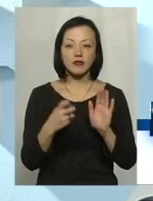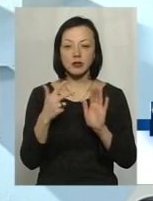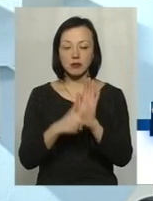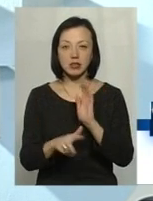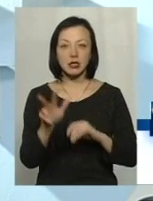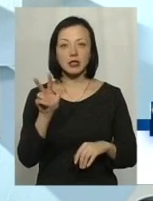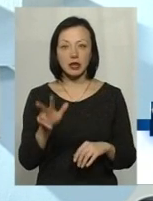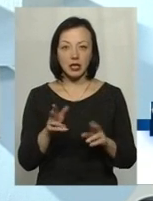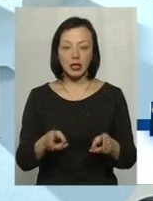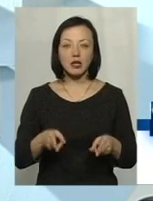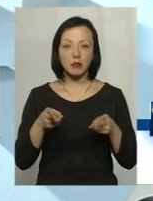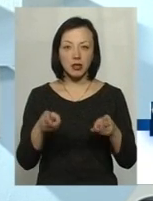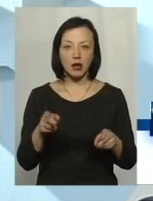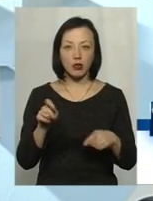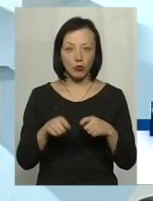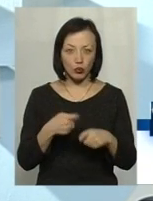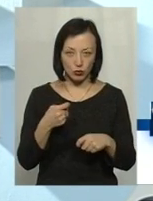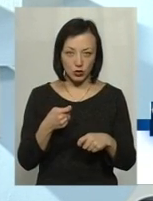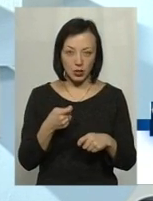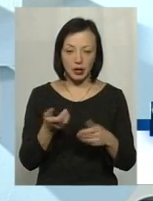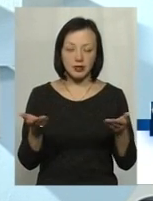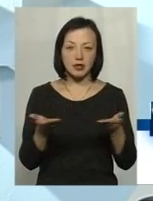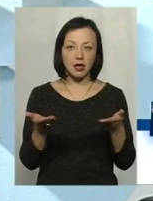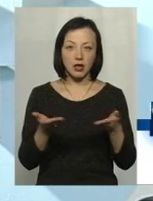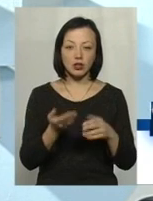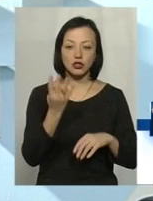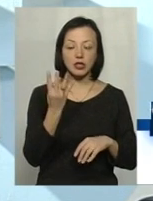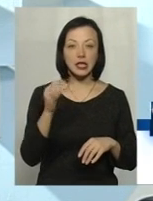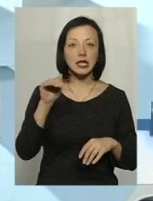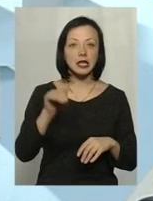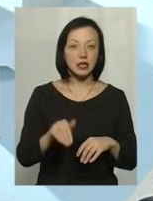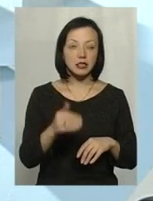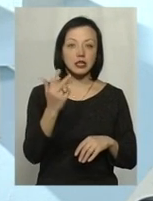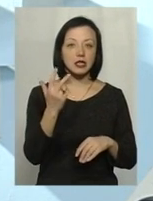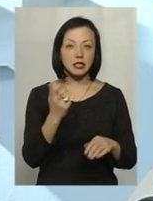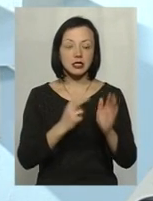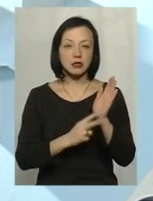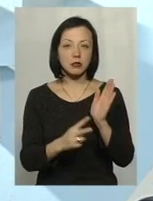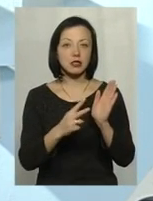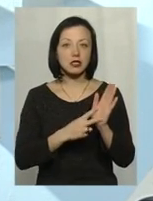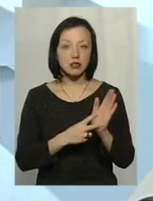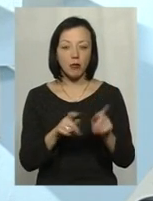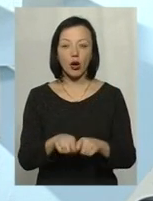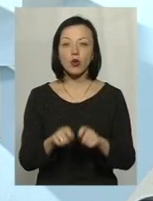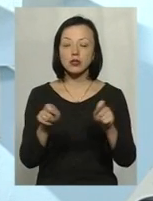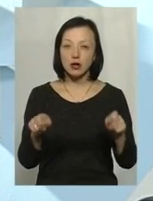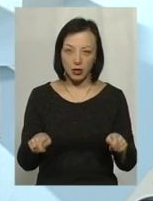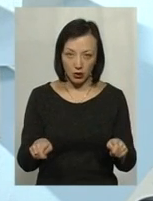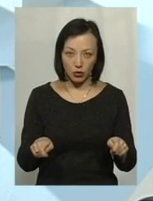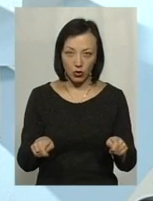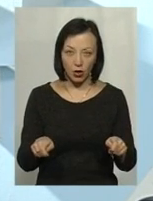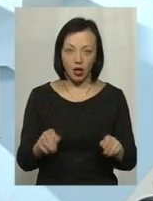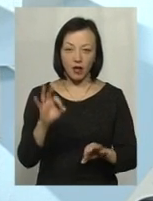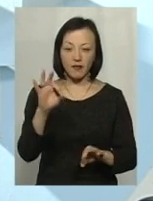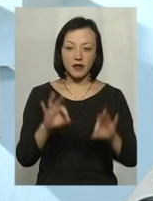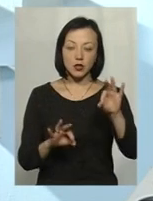11783 кримінальних правопорушення, з яких 4377 розкрито. тобто